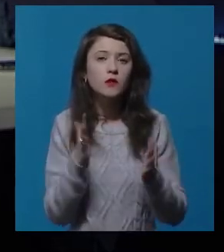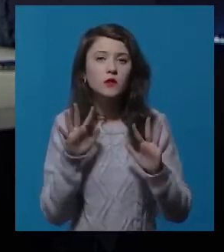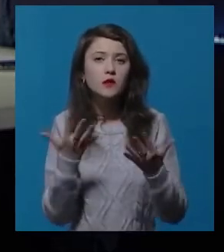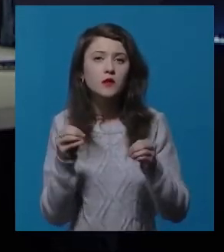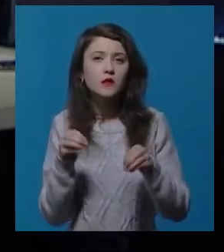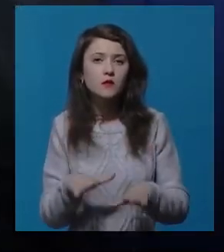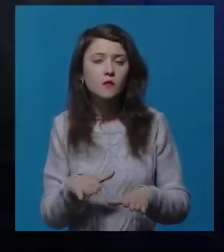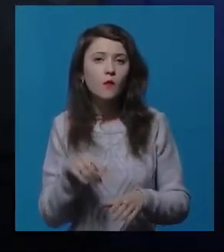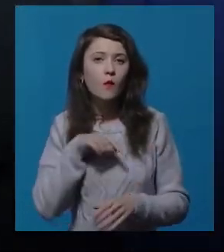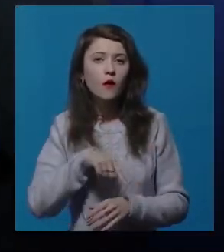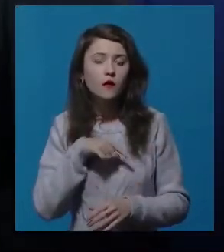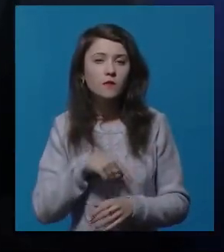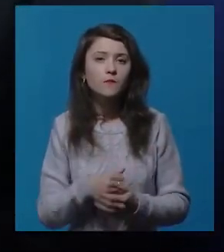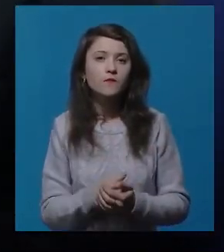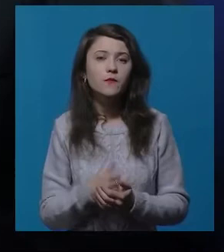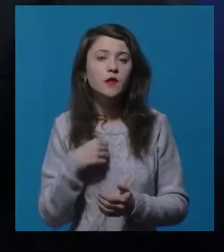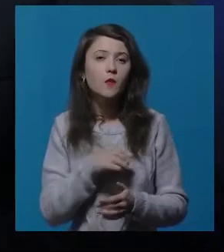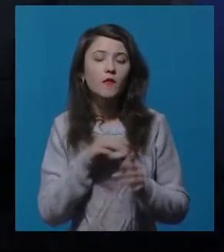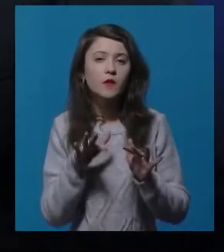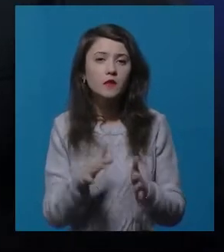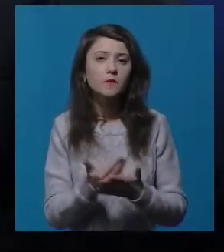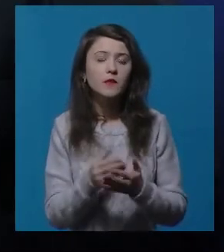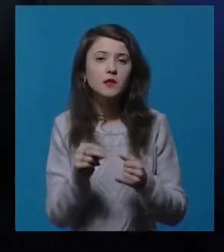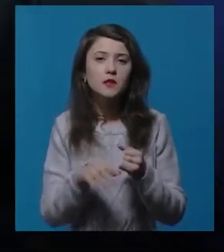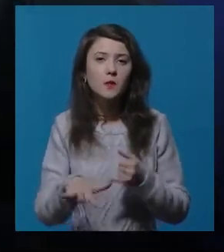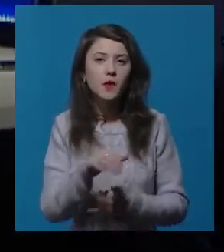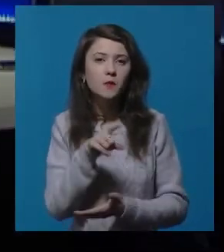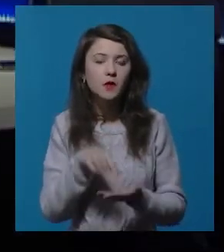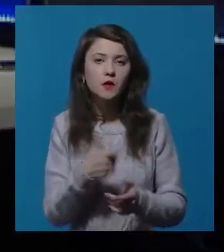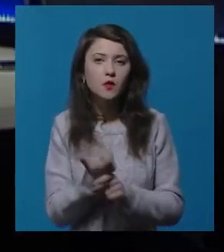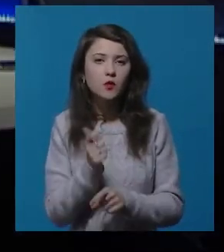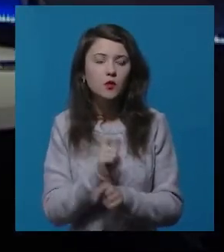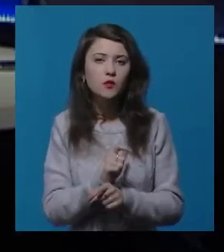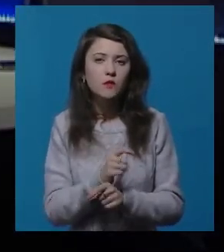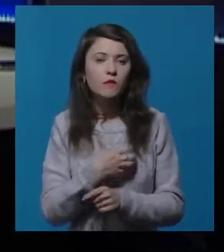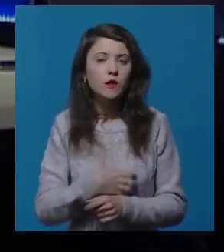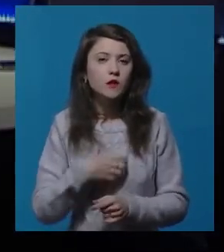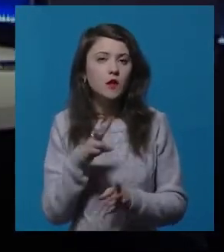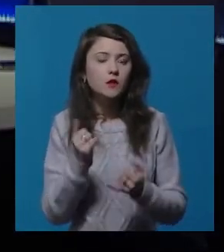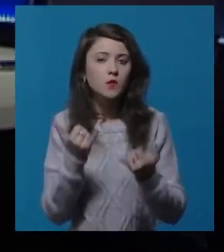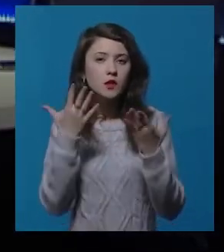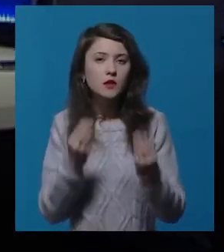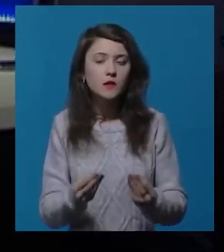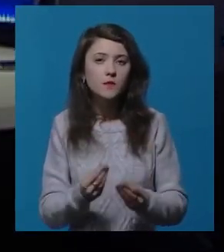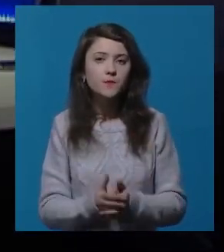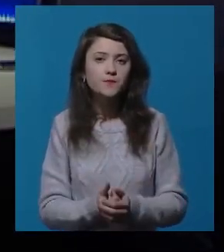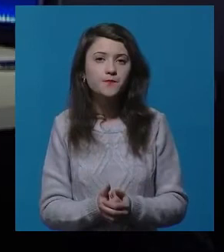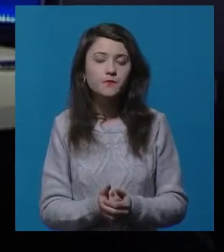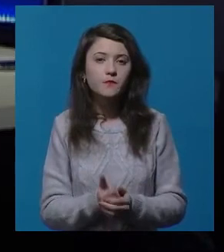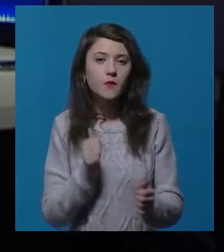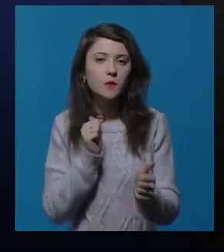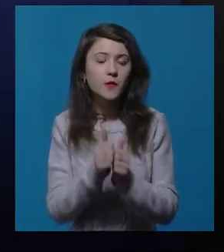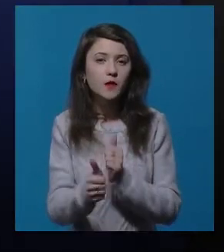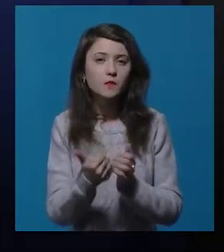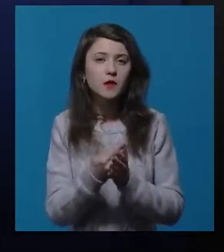органів державної влади, місцевого самоврядування. Земельні питання дуже, дуже важливі. І на сьогоднішній день ми передує земельна